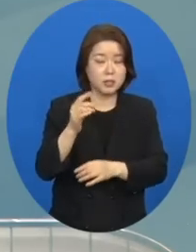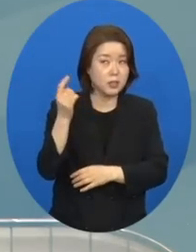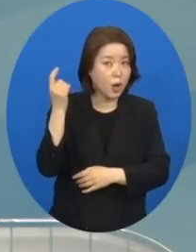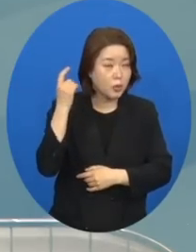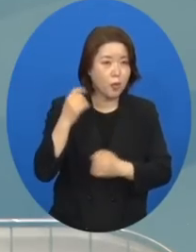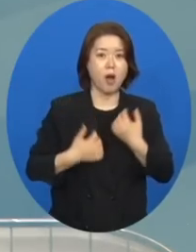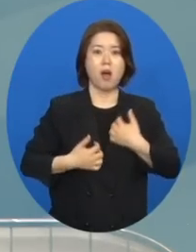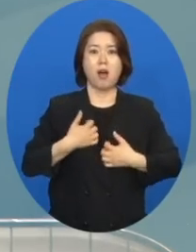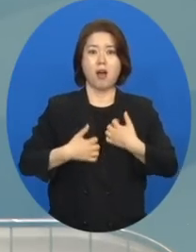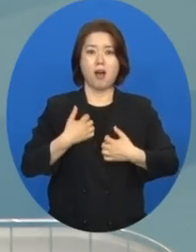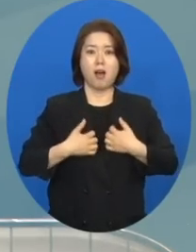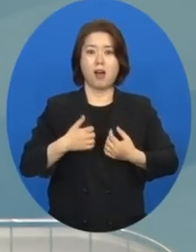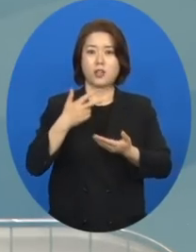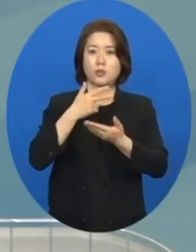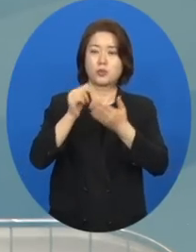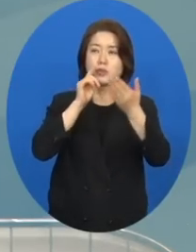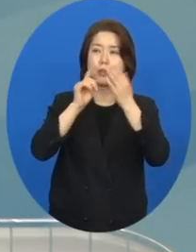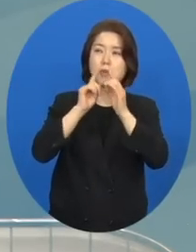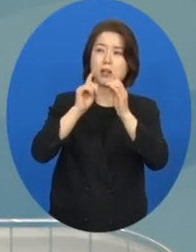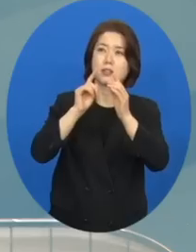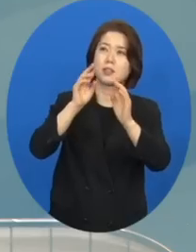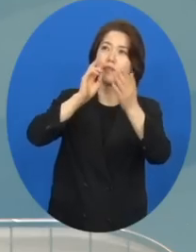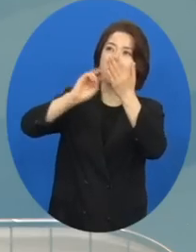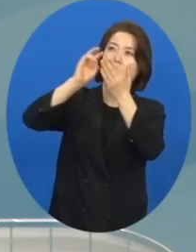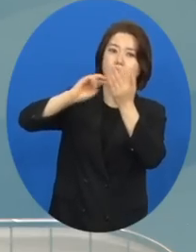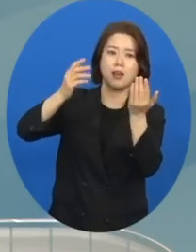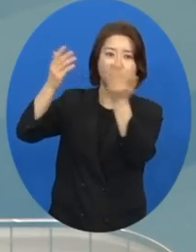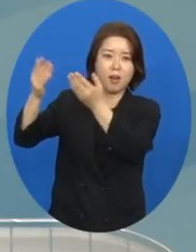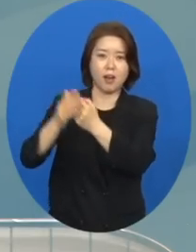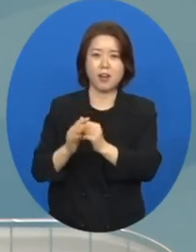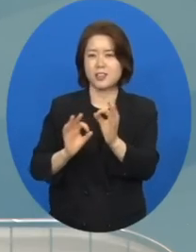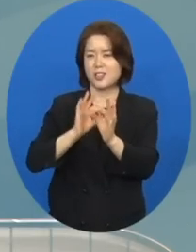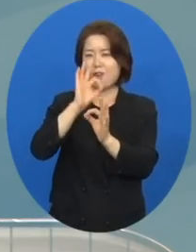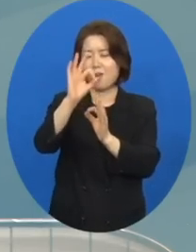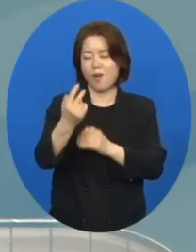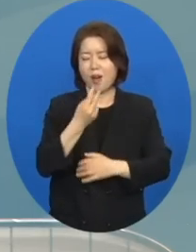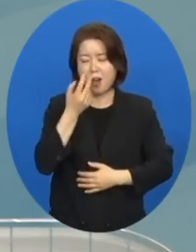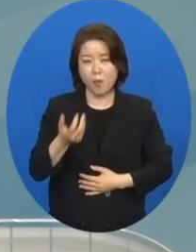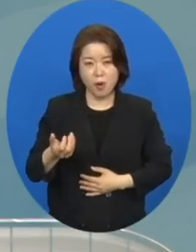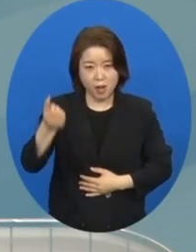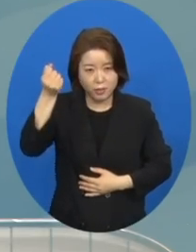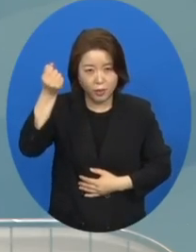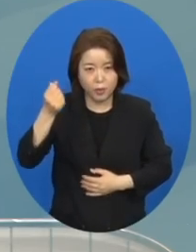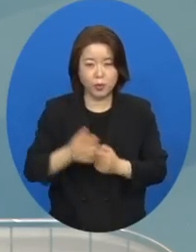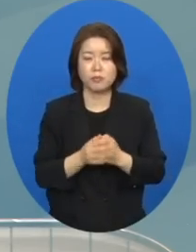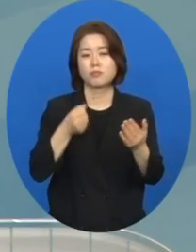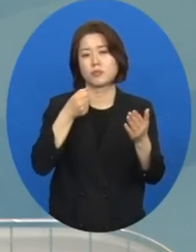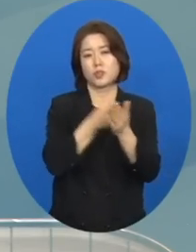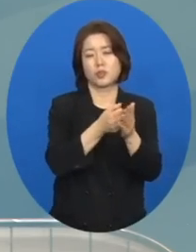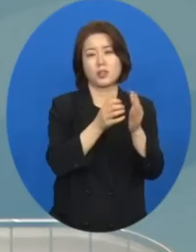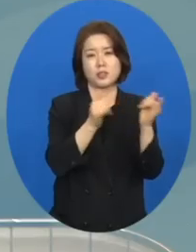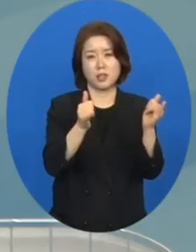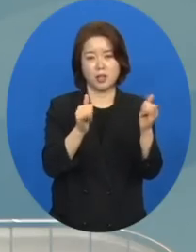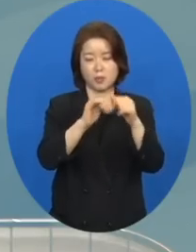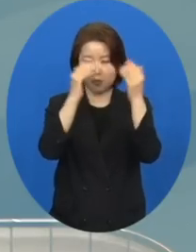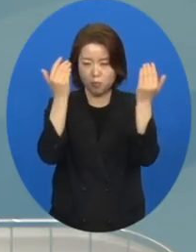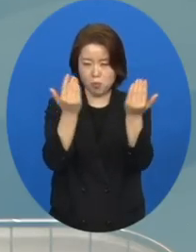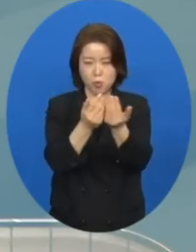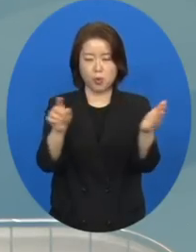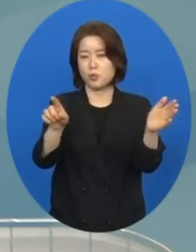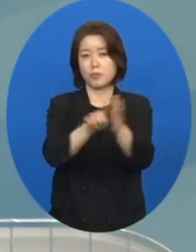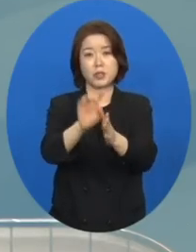주님의 말씀을 찬양 하였고 영원한 생명을 얻도록 정해 진 사람은 모두 믿게